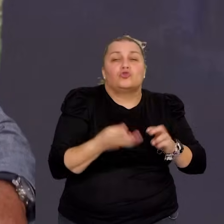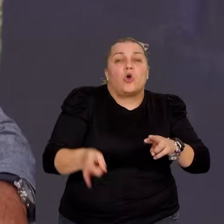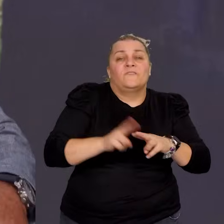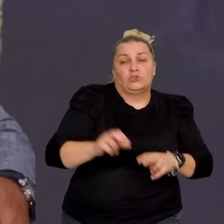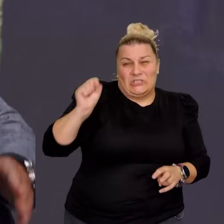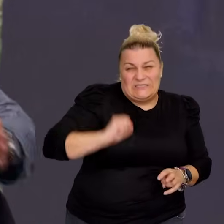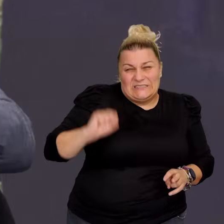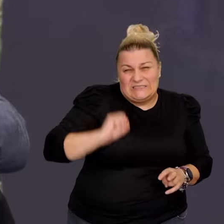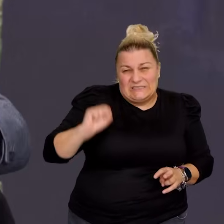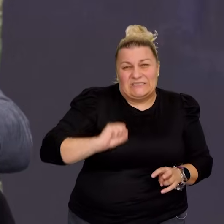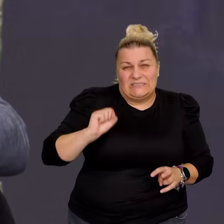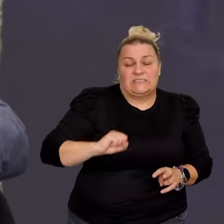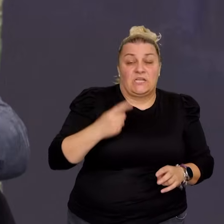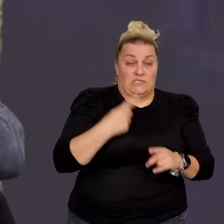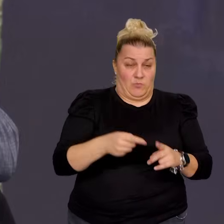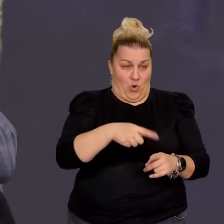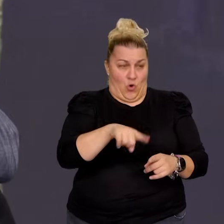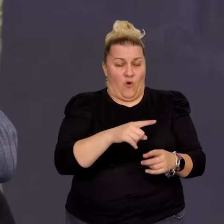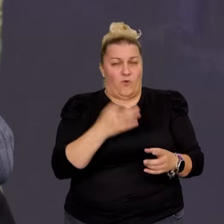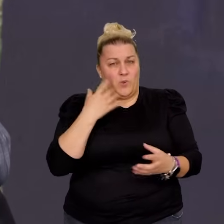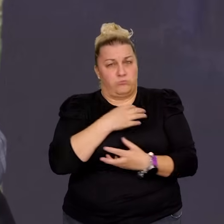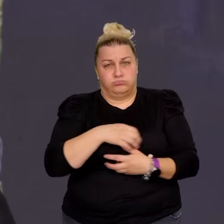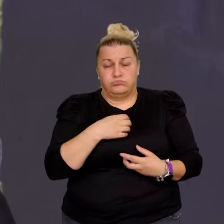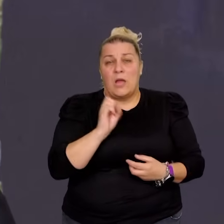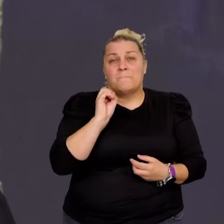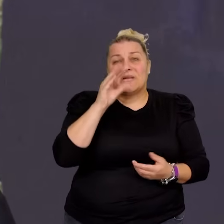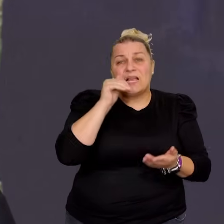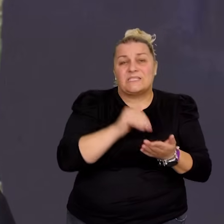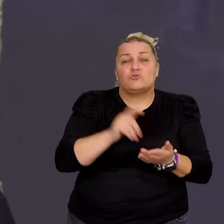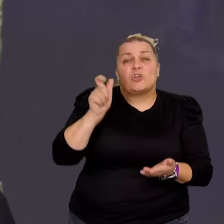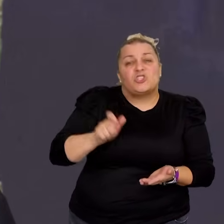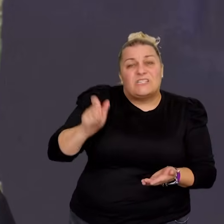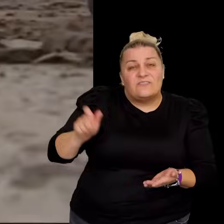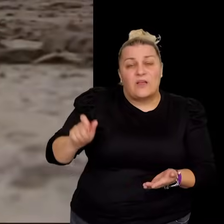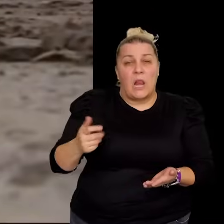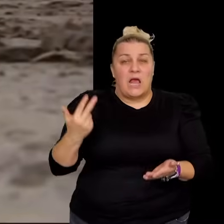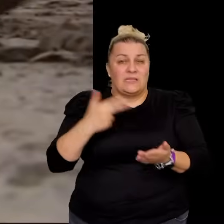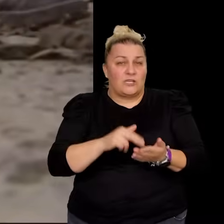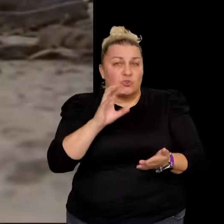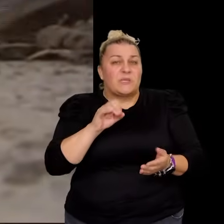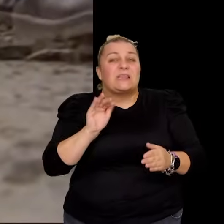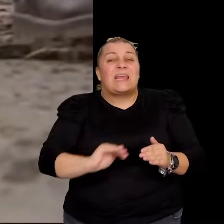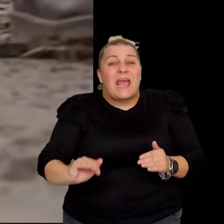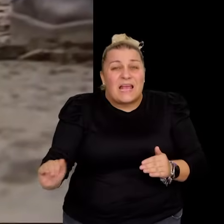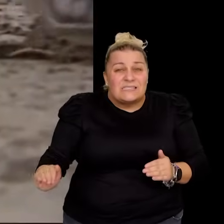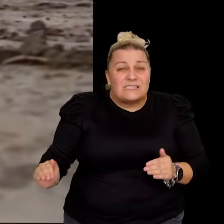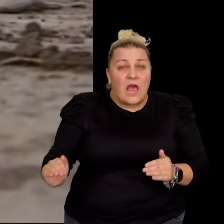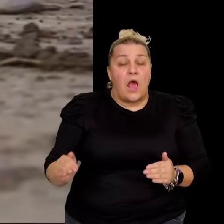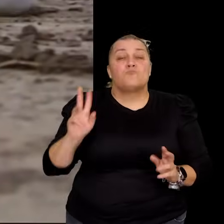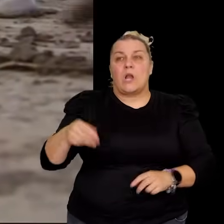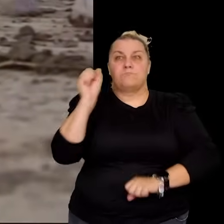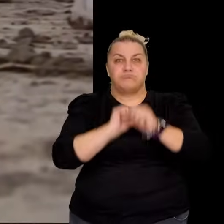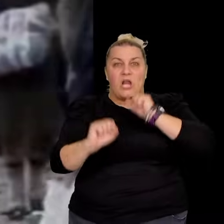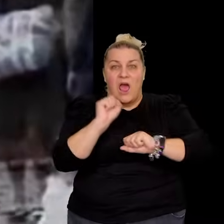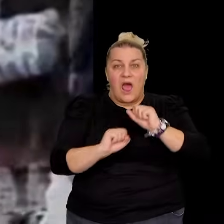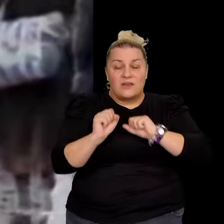trenucima, u tom nekakvom košmaru, 15.000 civila, gotovo 3.500 djece, trebalo je to sve braniti, a na